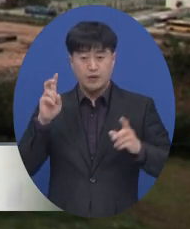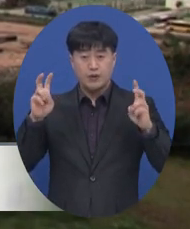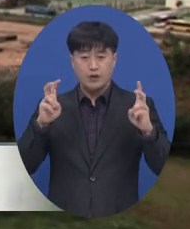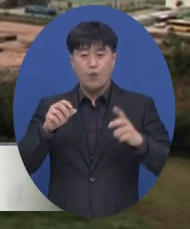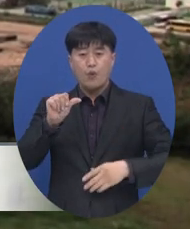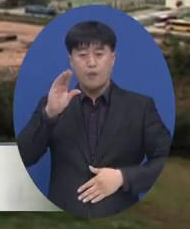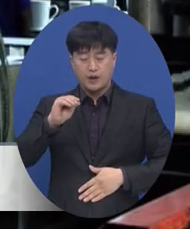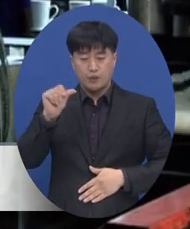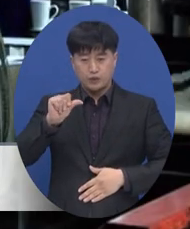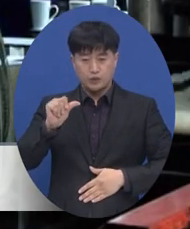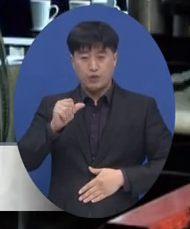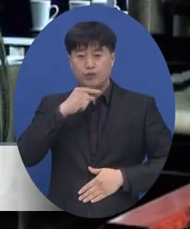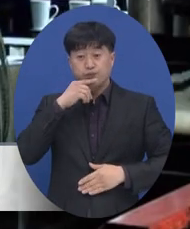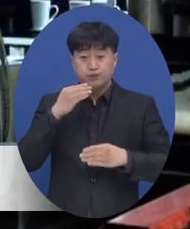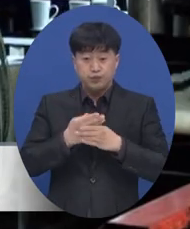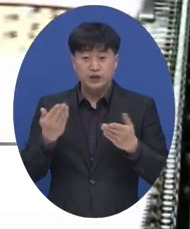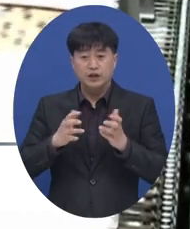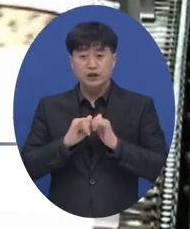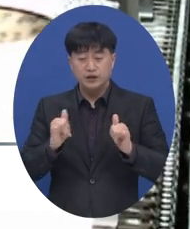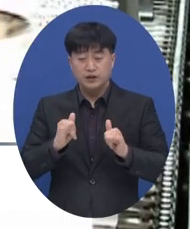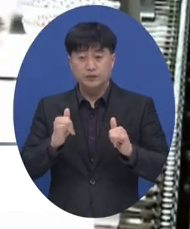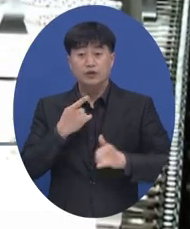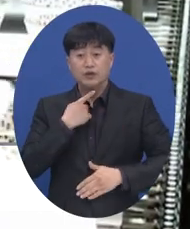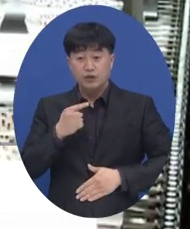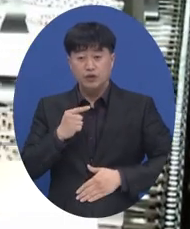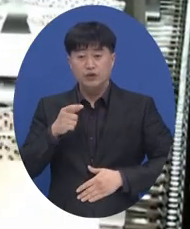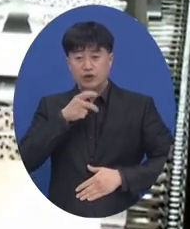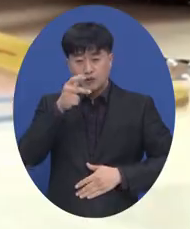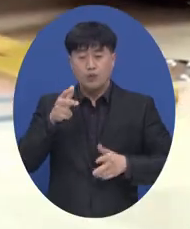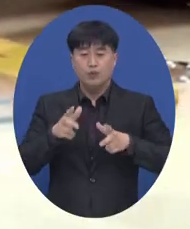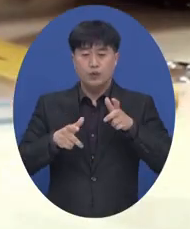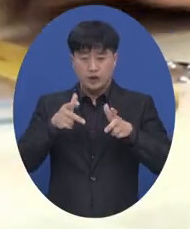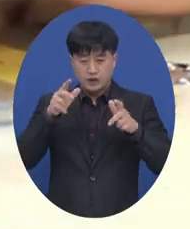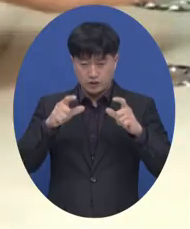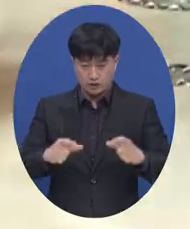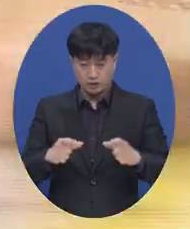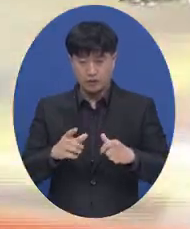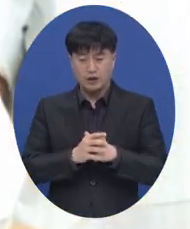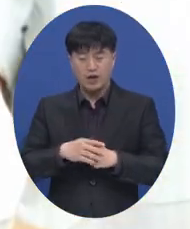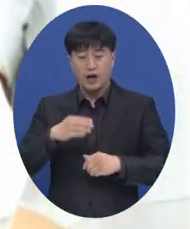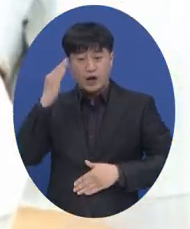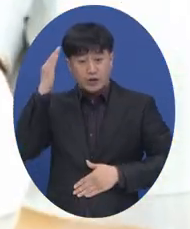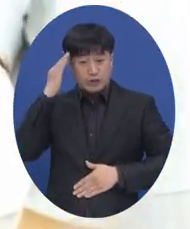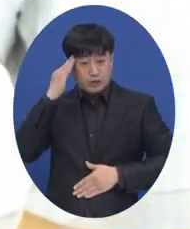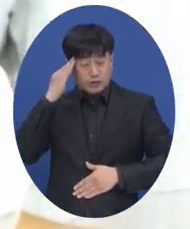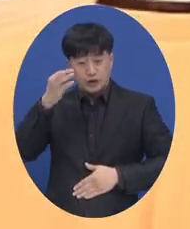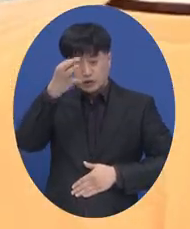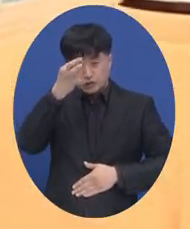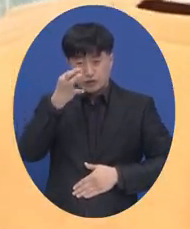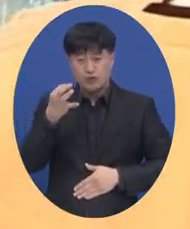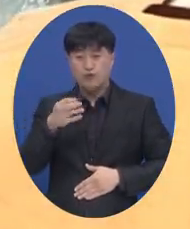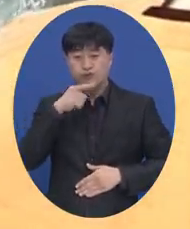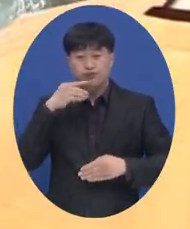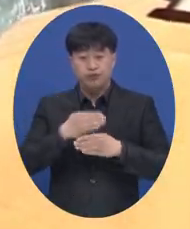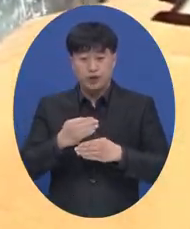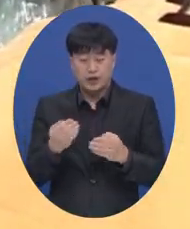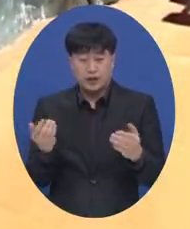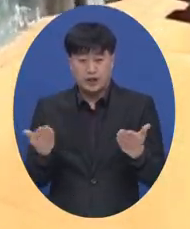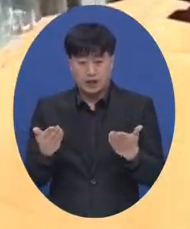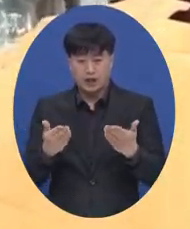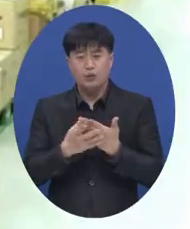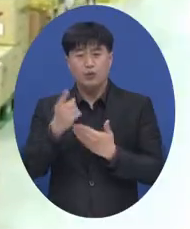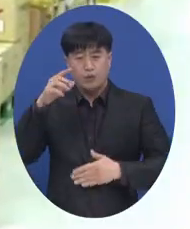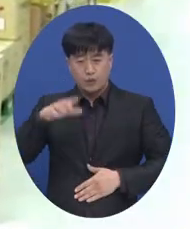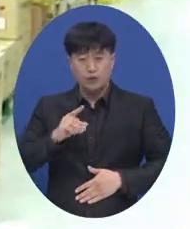반 5000명의 북한 노동자들이 일했던 개성공단 입니다 나만의 기술력과 북한의 노동력을 결합해 통일을 공간 으로